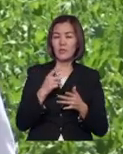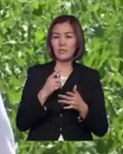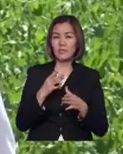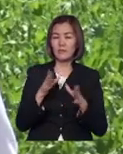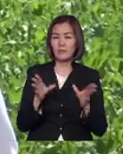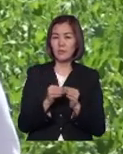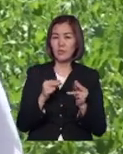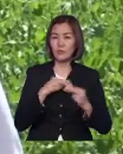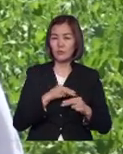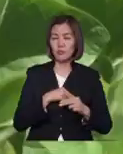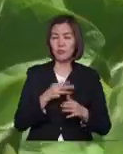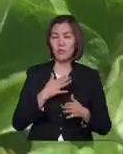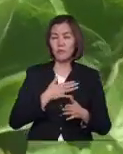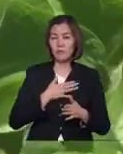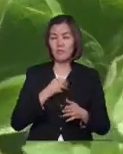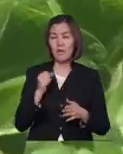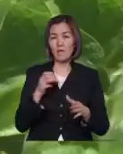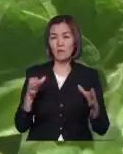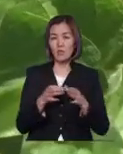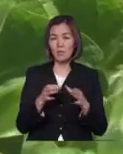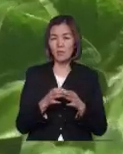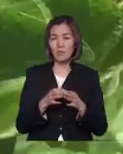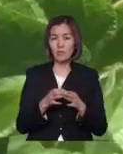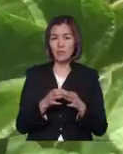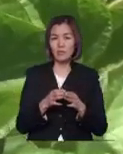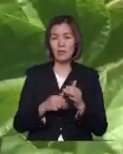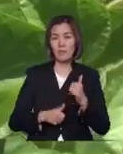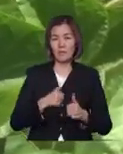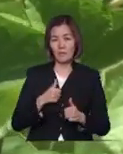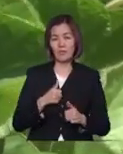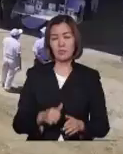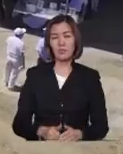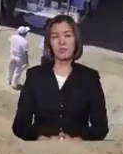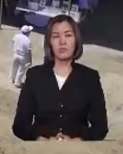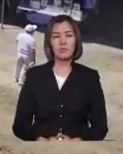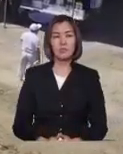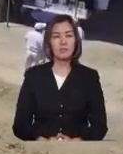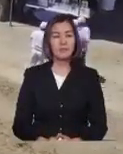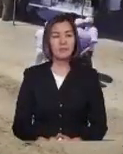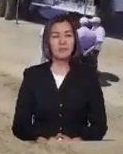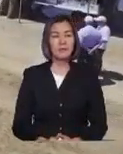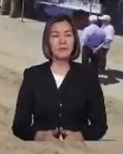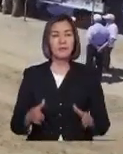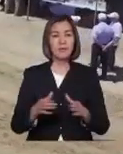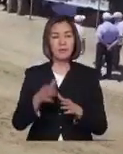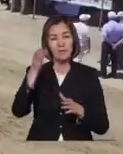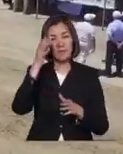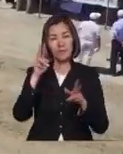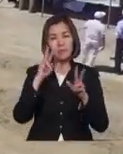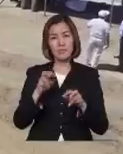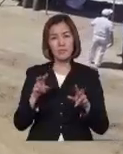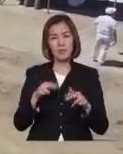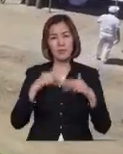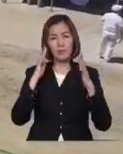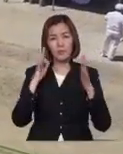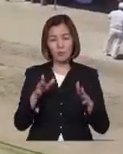серіктестеріміз үшін және біздің август компаниясы үшін мақтаныш сезімін тудырады. Сондай компания ғылыми зерттеу жұмыстарына да үлкен